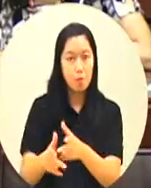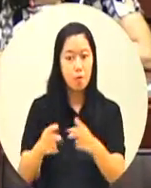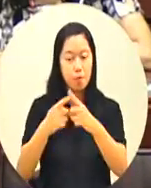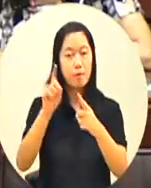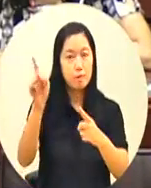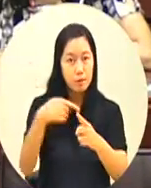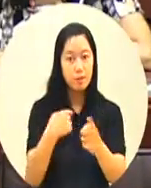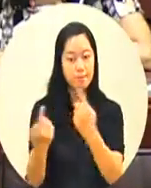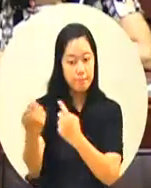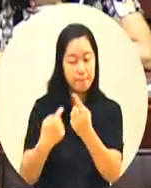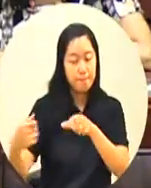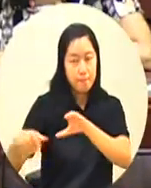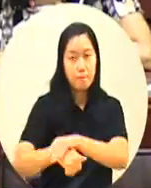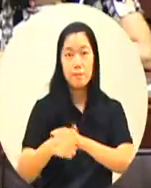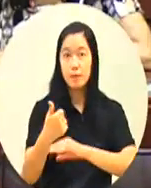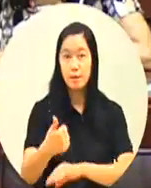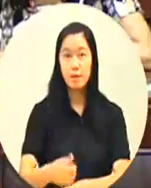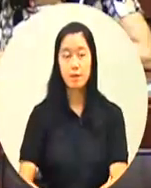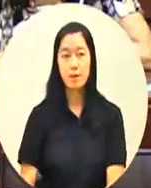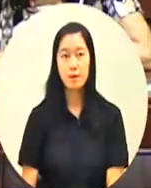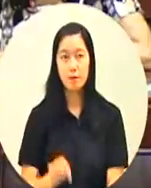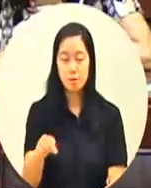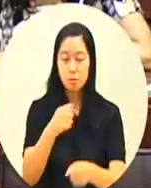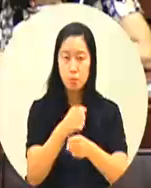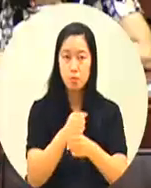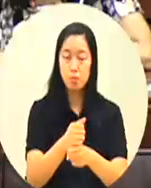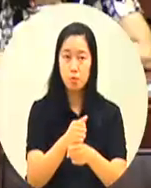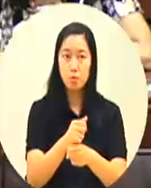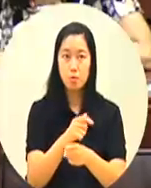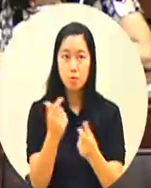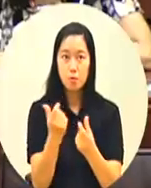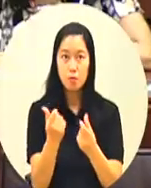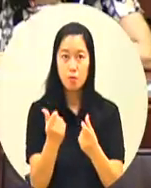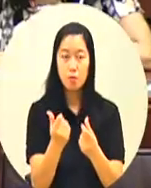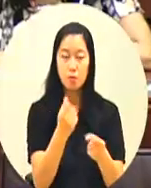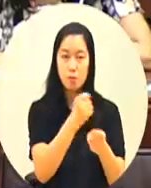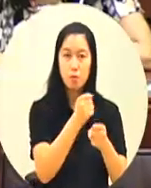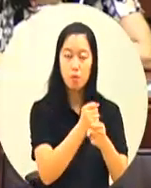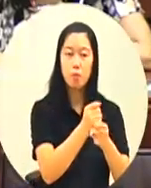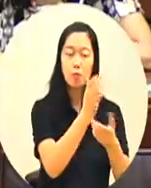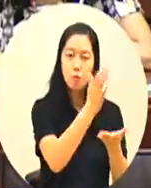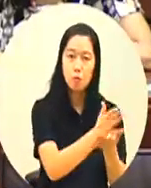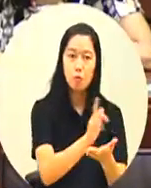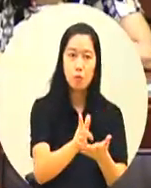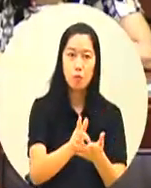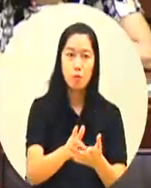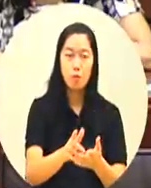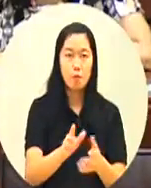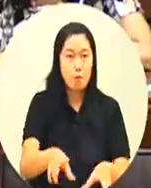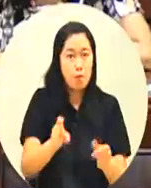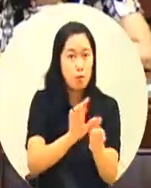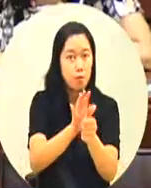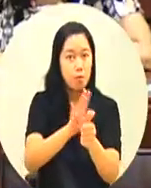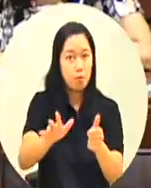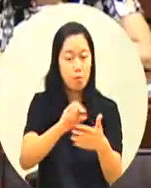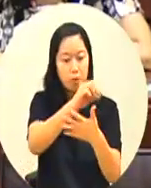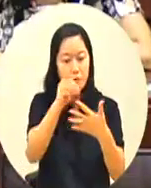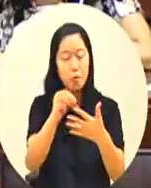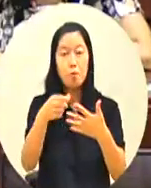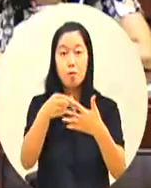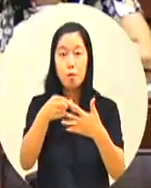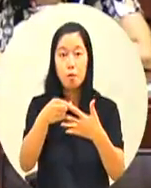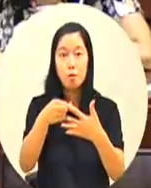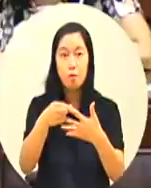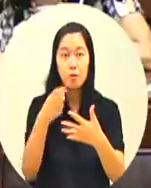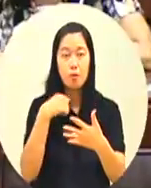那他或许就是说他的工作职涯上面到一个段落，或是在第一线，他现在比较居第二线，这个其实我